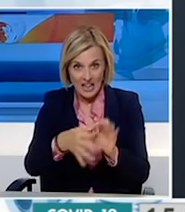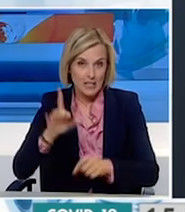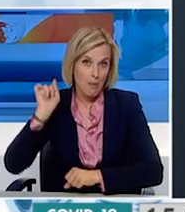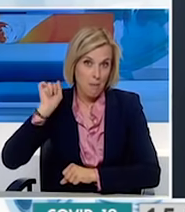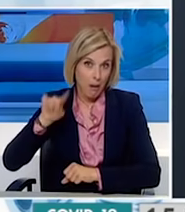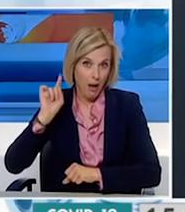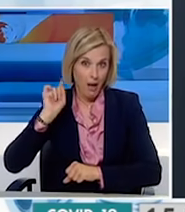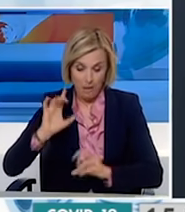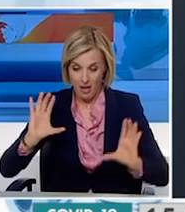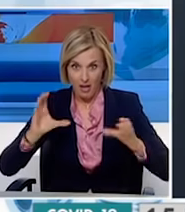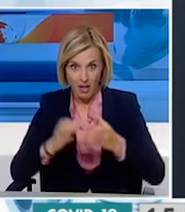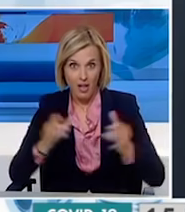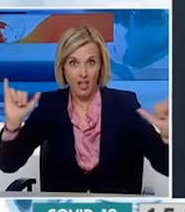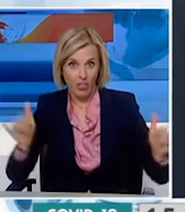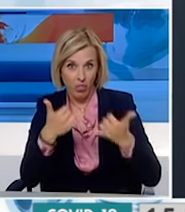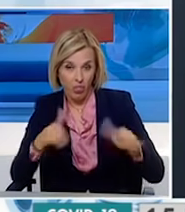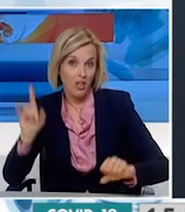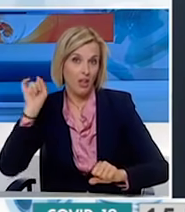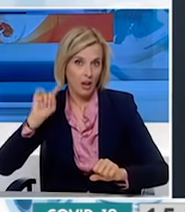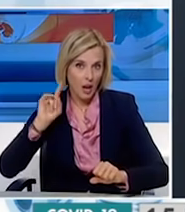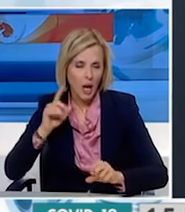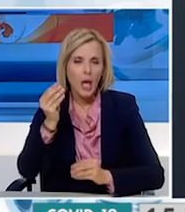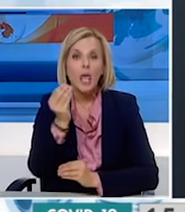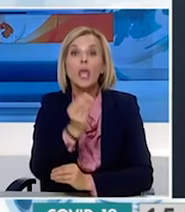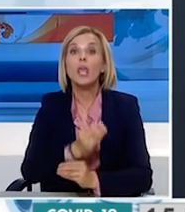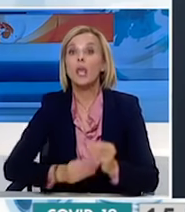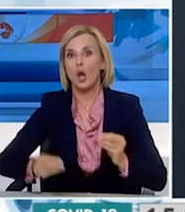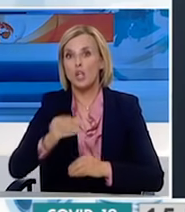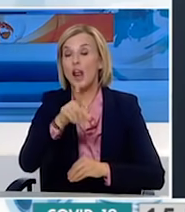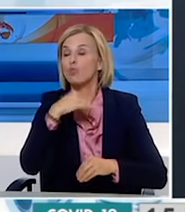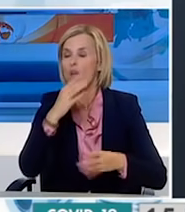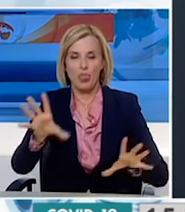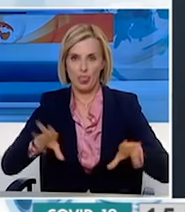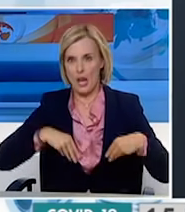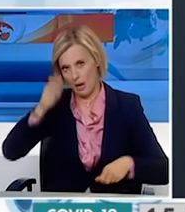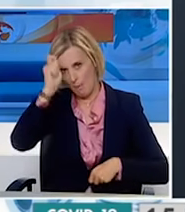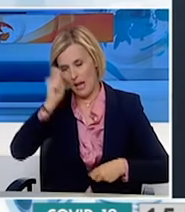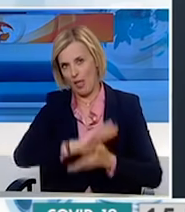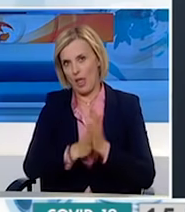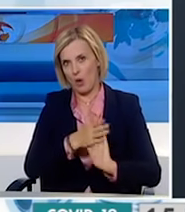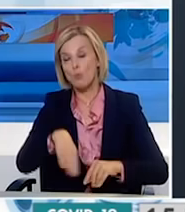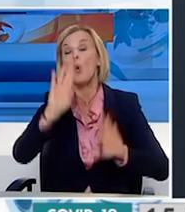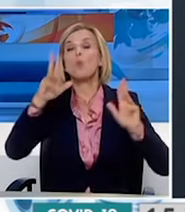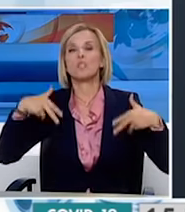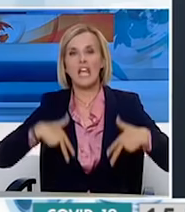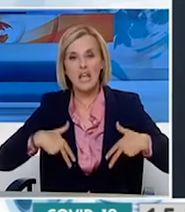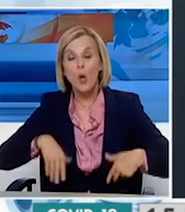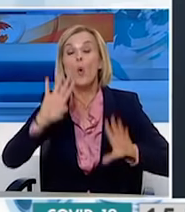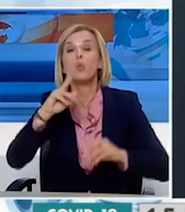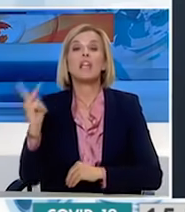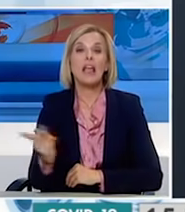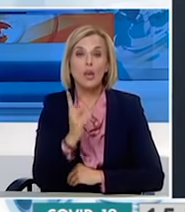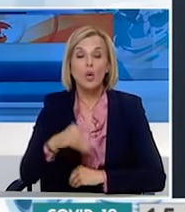ημέρες. Και κάποιοι δυστυχώς αδιαφορούν. Δεν είναι ανοιχτή αυτή η στάση από την κοινωνία, από την πολιτεία, από τους Έλληνες